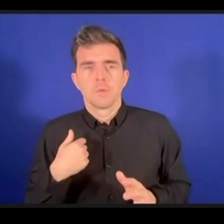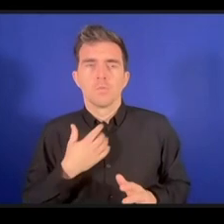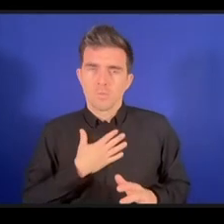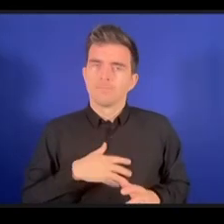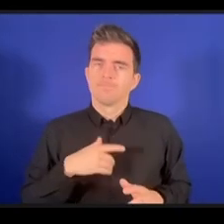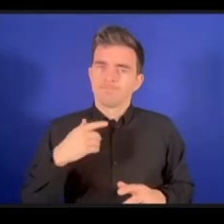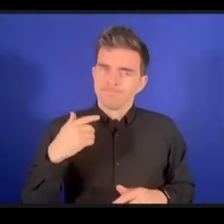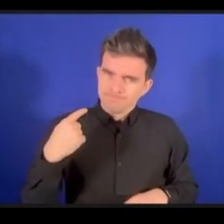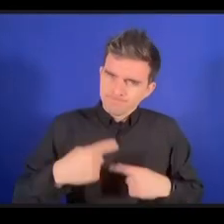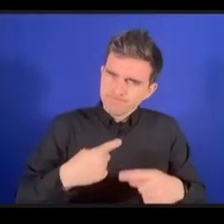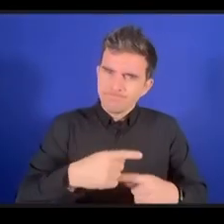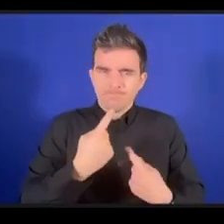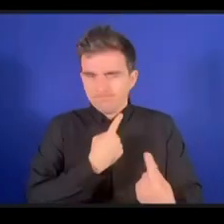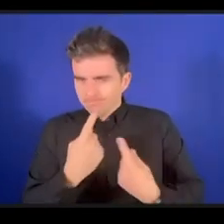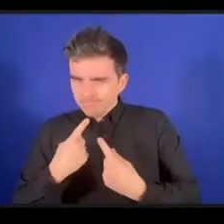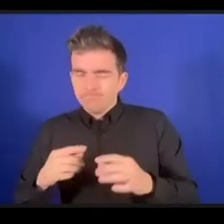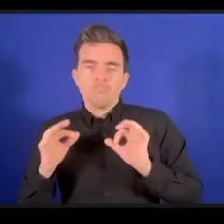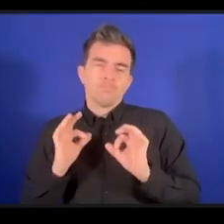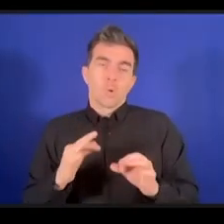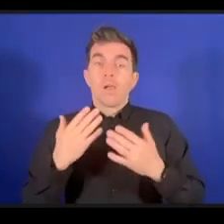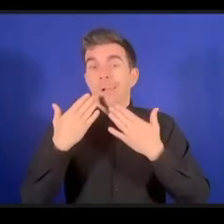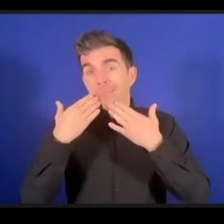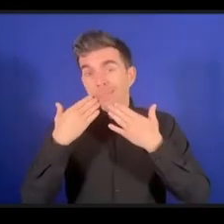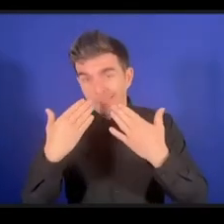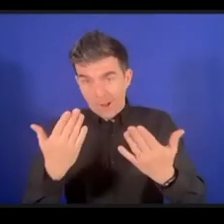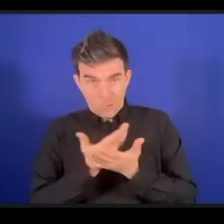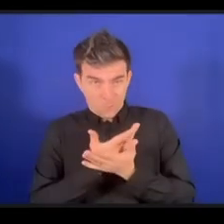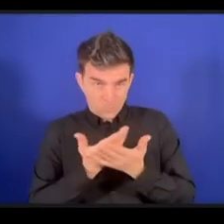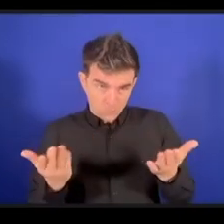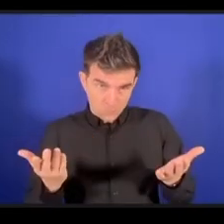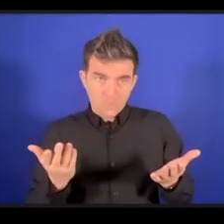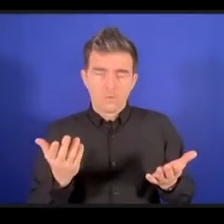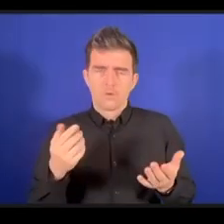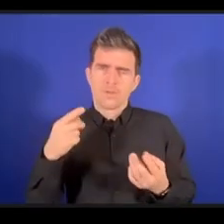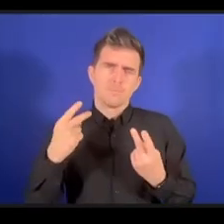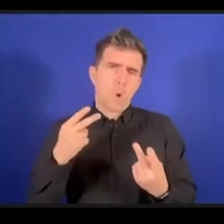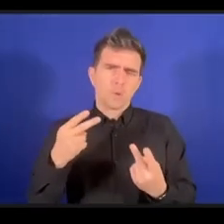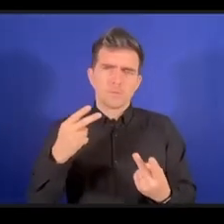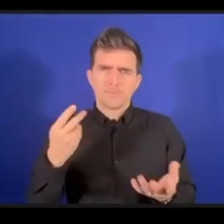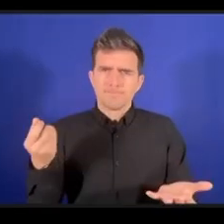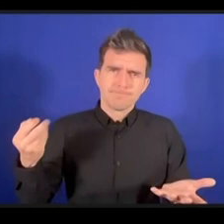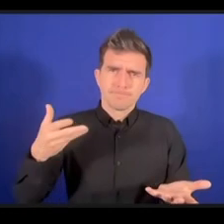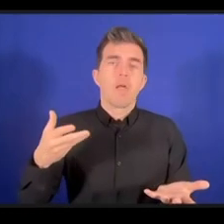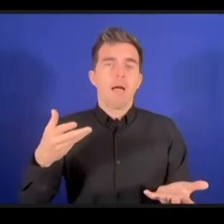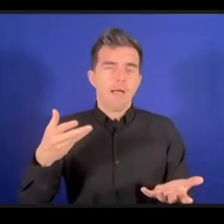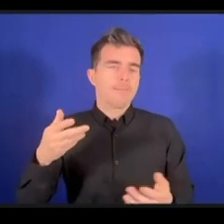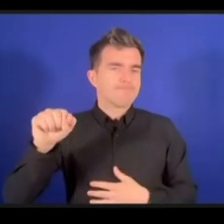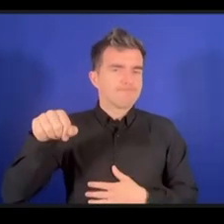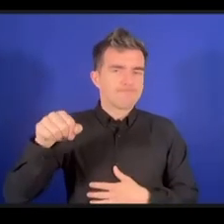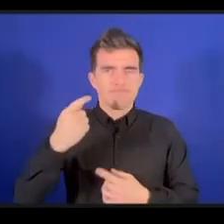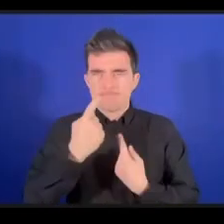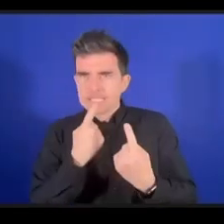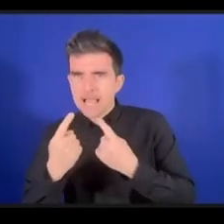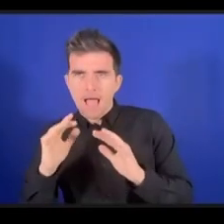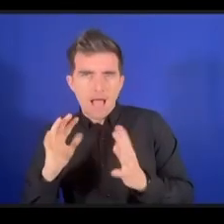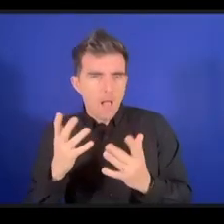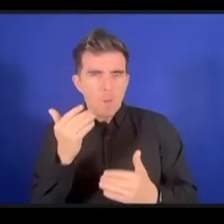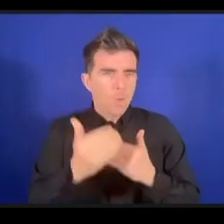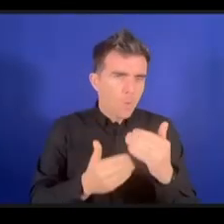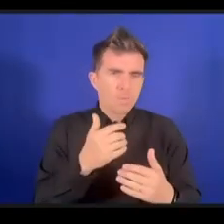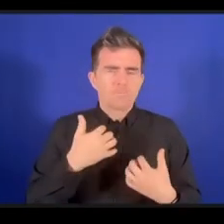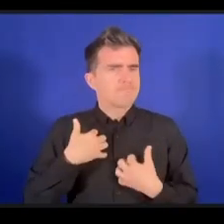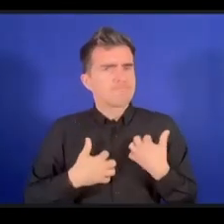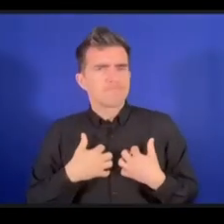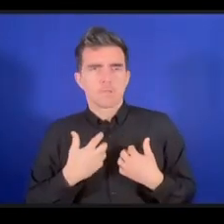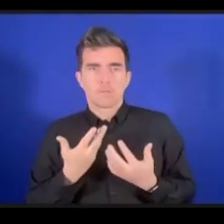论下去。也感谢 Vint Cerf 刚才讲了非常重要的一点，就是开发这些技术的开发人员，他